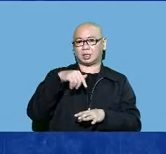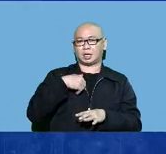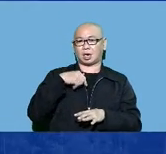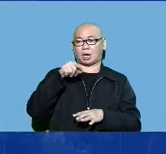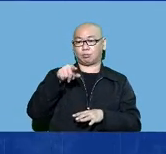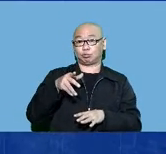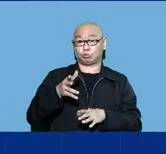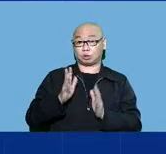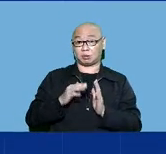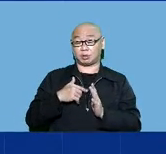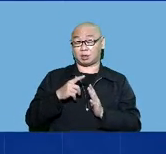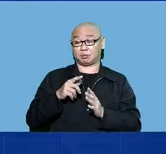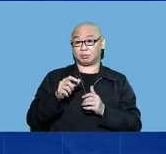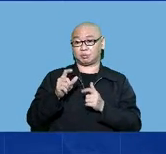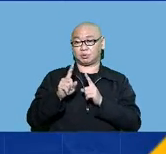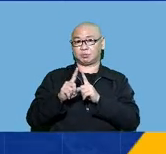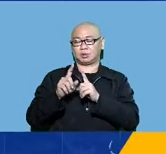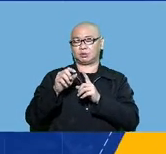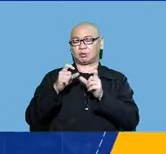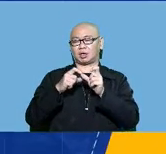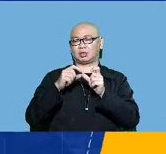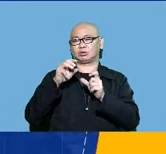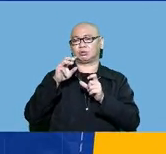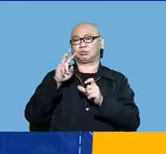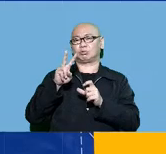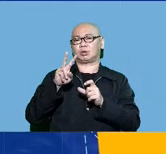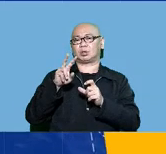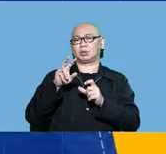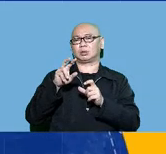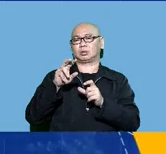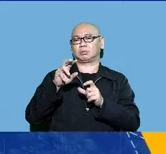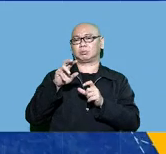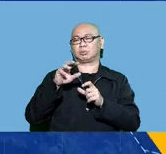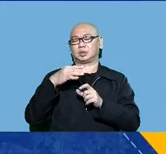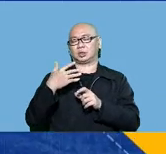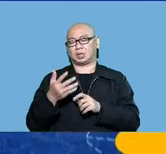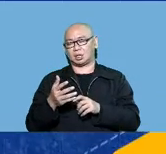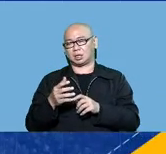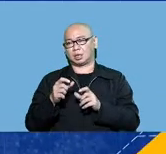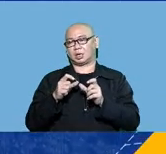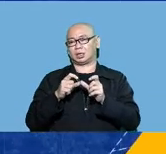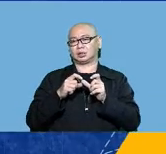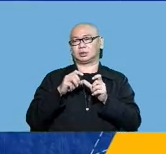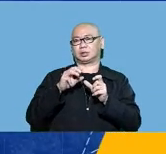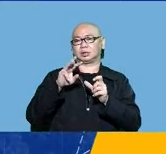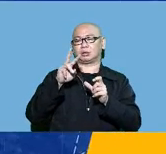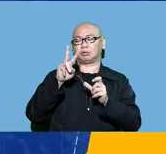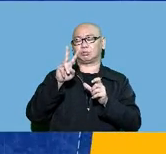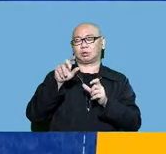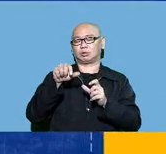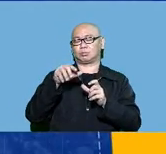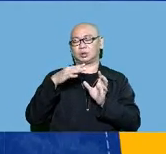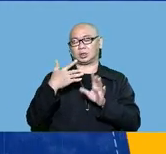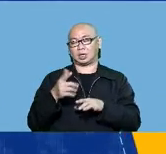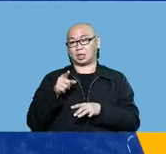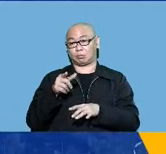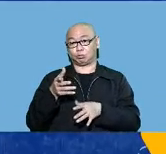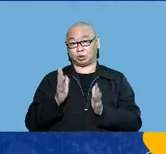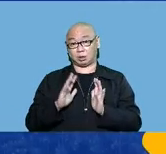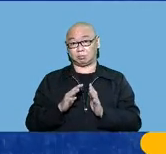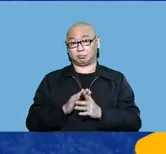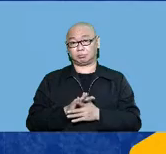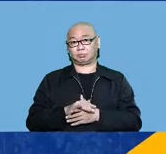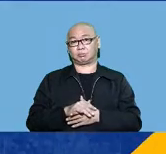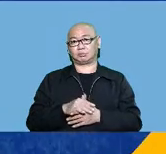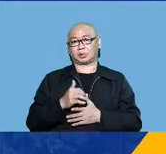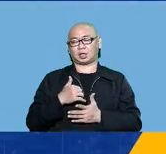bimbing itu S2 itu 3 itu meninggal, yang S3 2 itu meninggal. Siap.